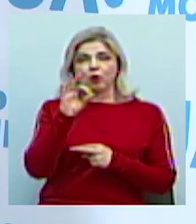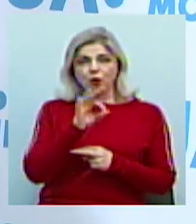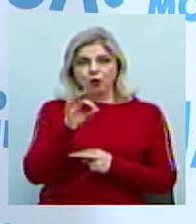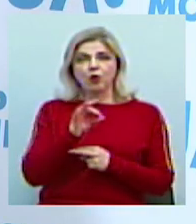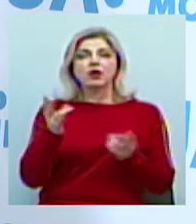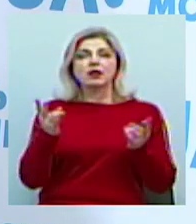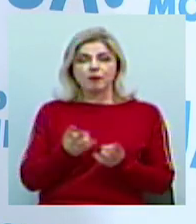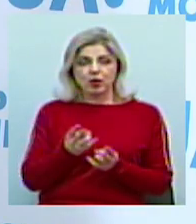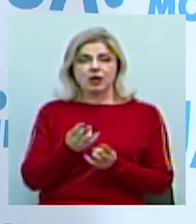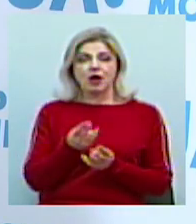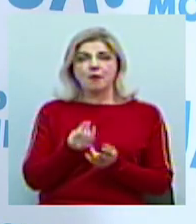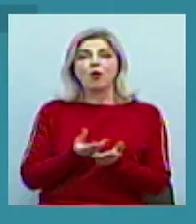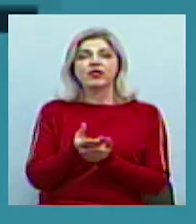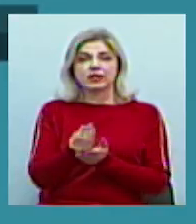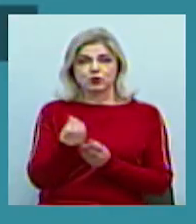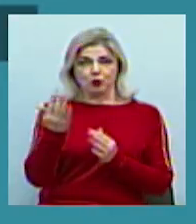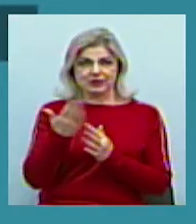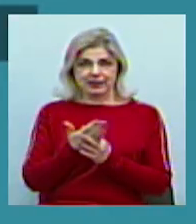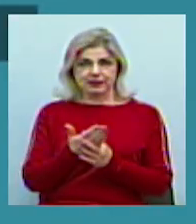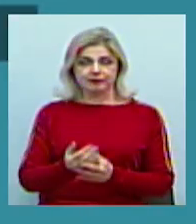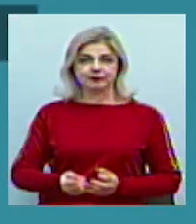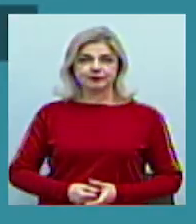ласка, пряма мова.